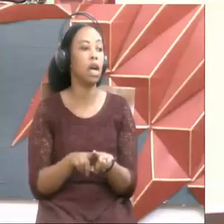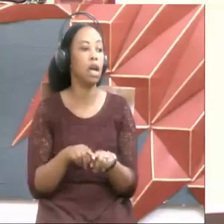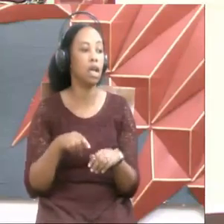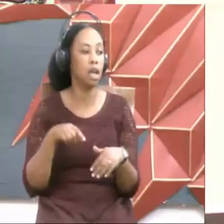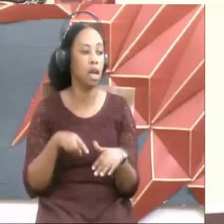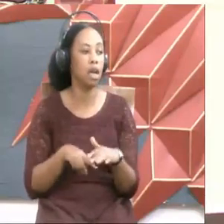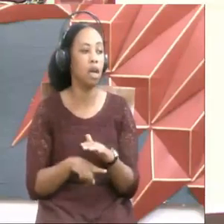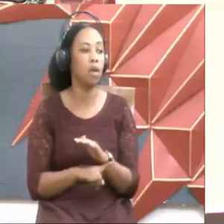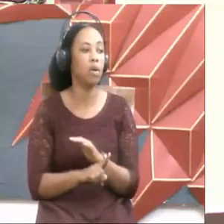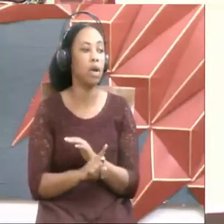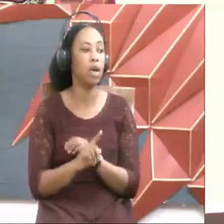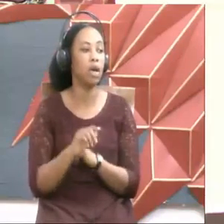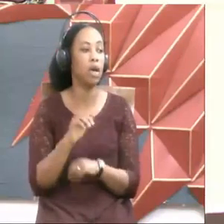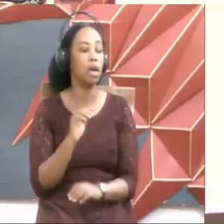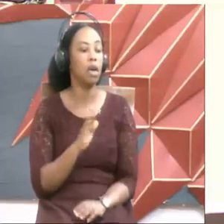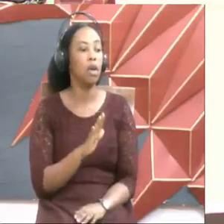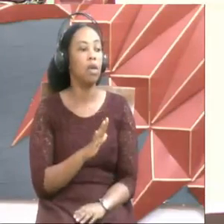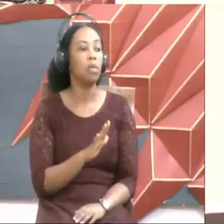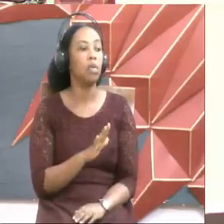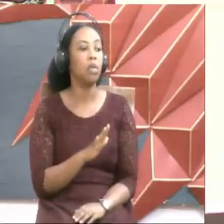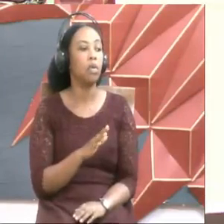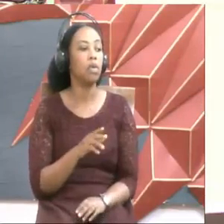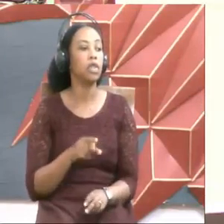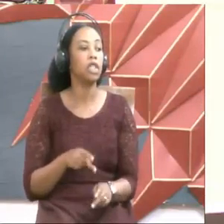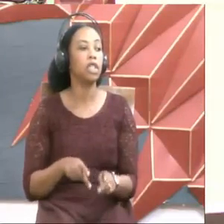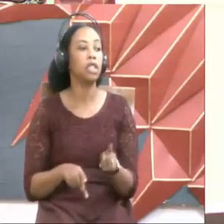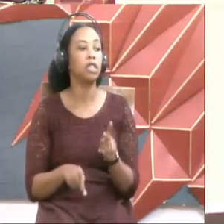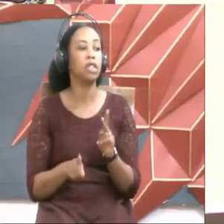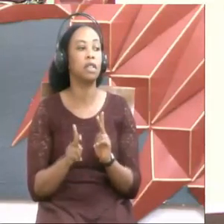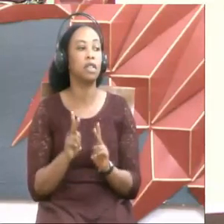injira nawe